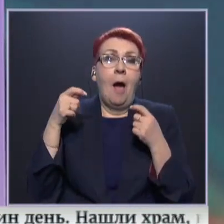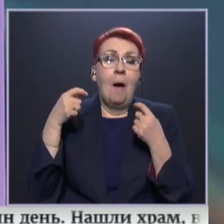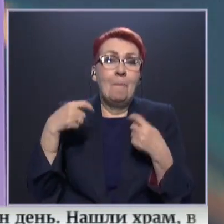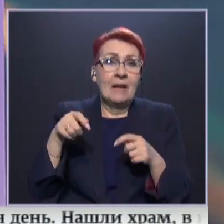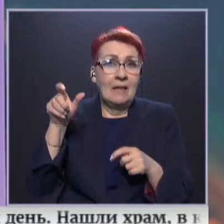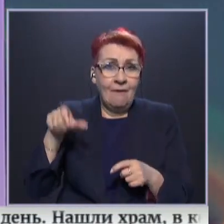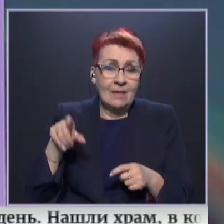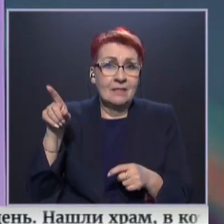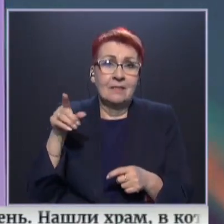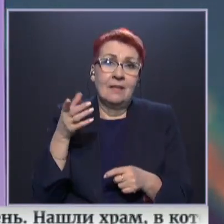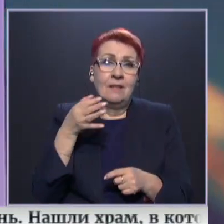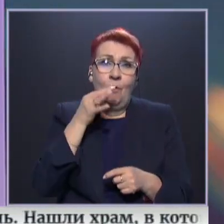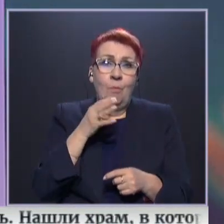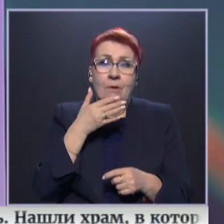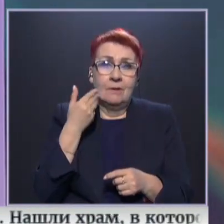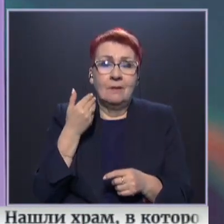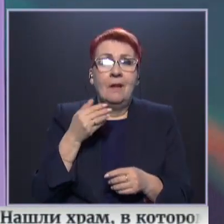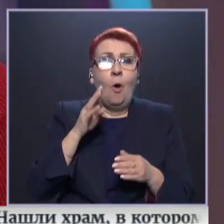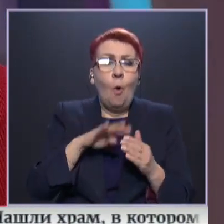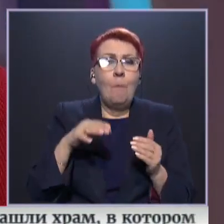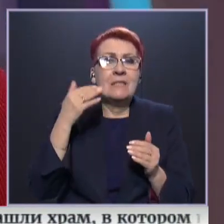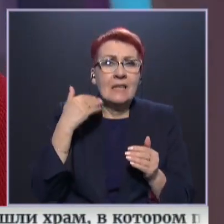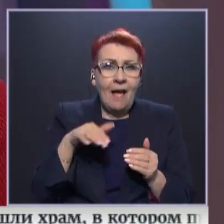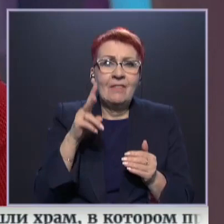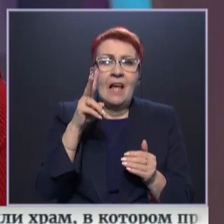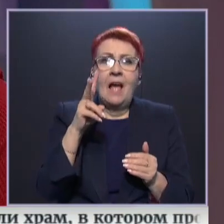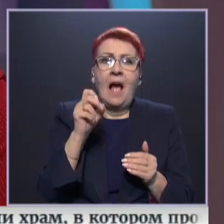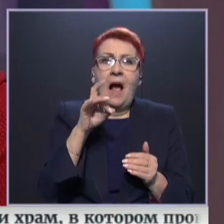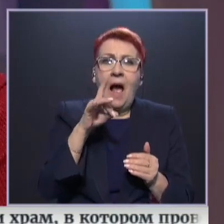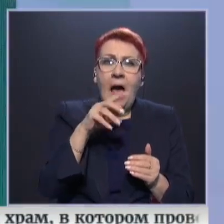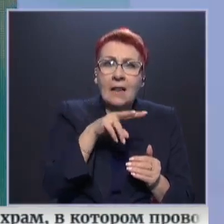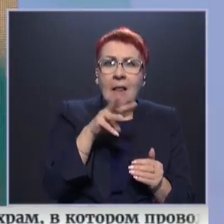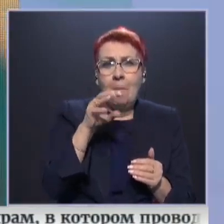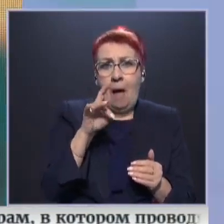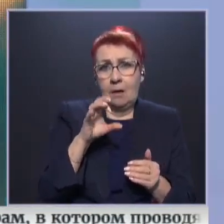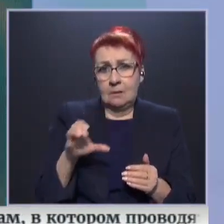в собственном соку, натуральный и обезглавленный». Речь шла о